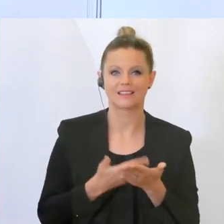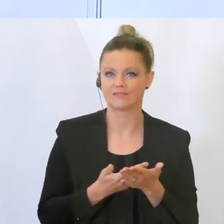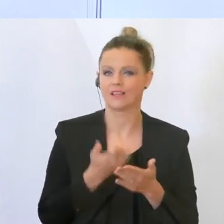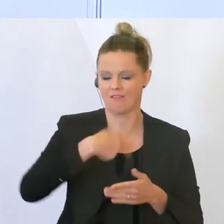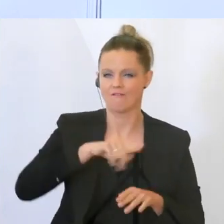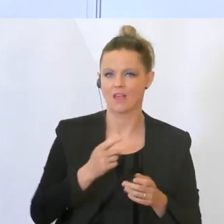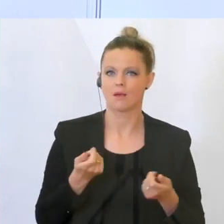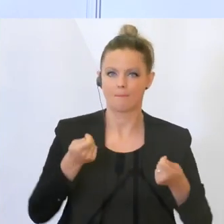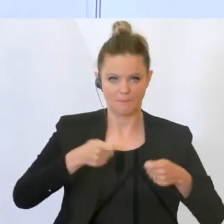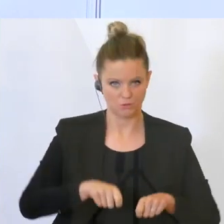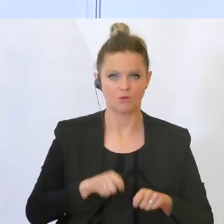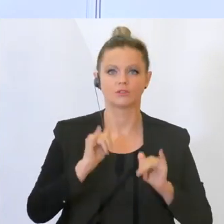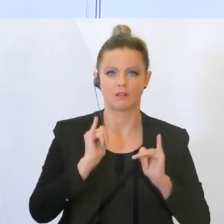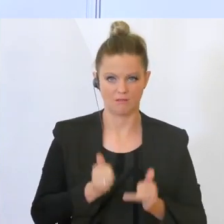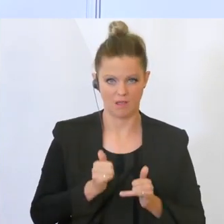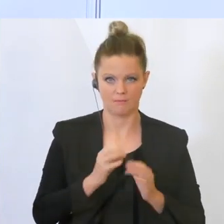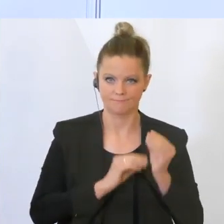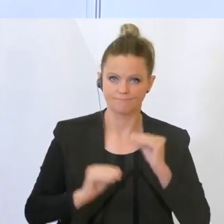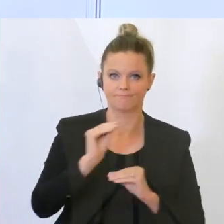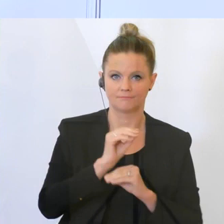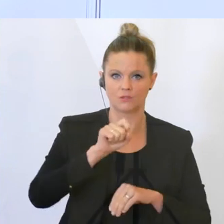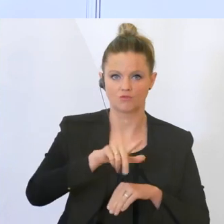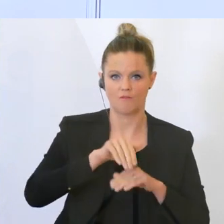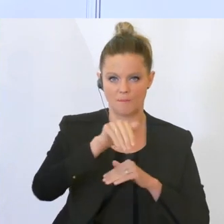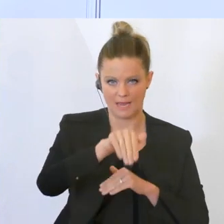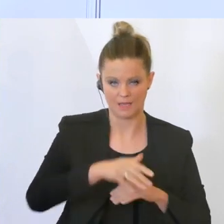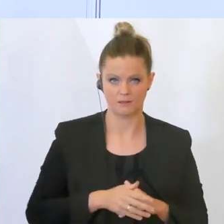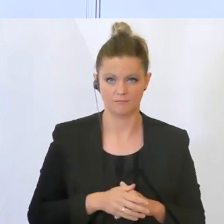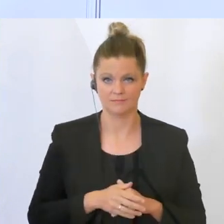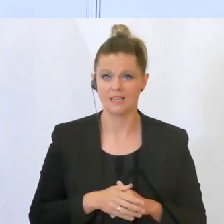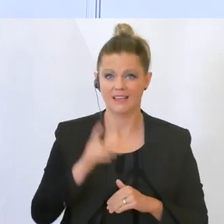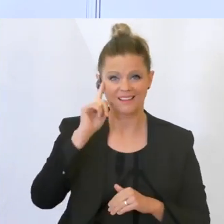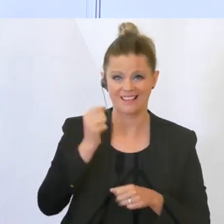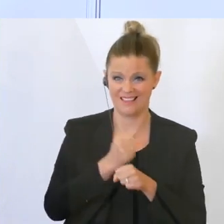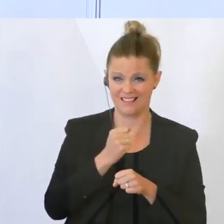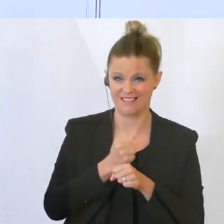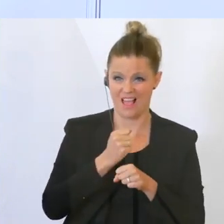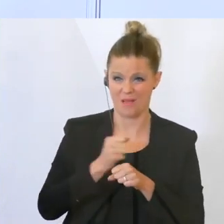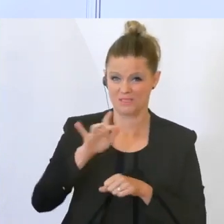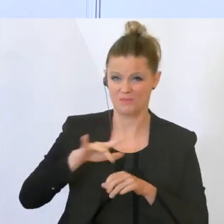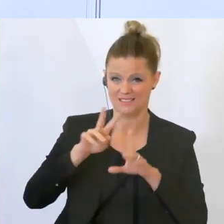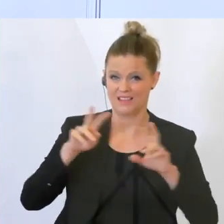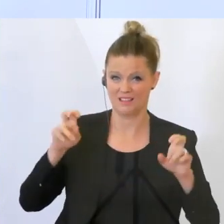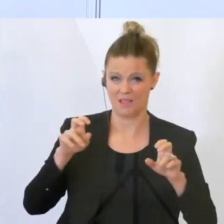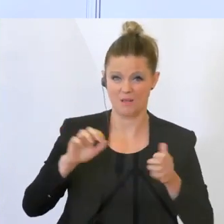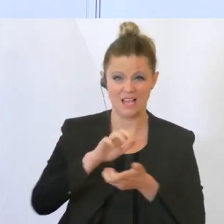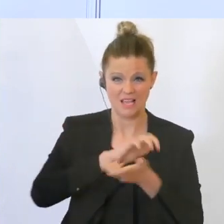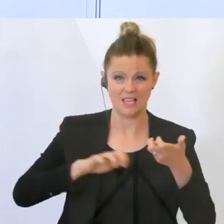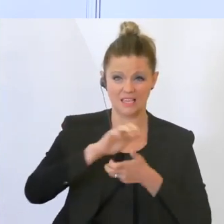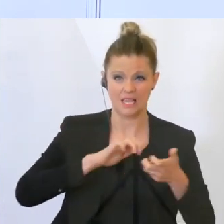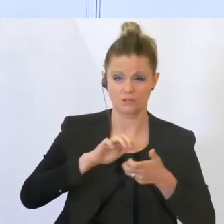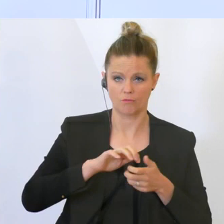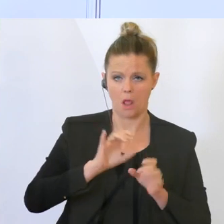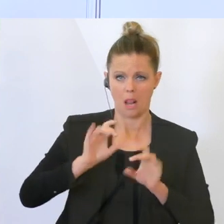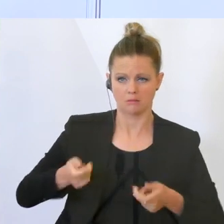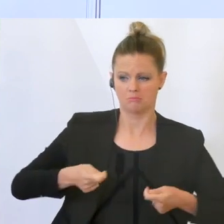haben wir uns zu diesem Schritt entschieden. Ich glaube, wenn es ums Arbeitsplätze geht, dann darf man hier auch in der Krise nicht zurückhaltend sein, um